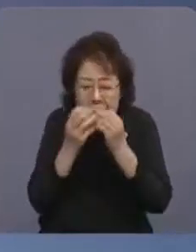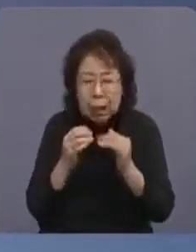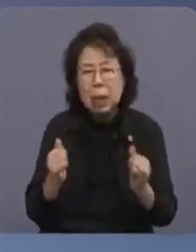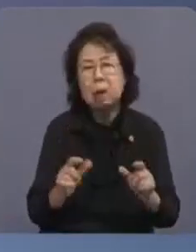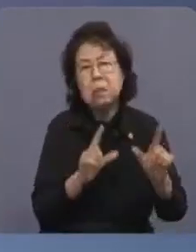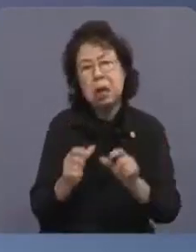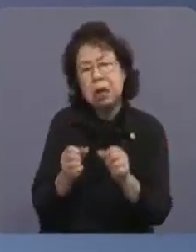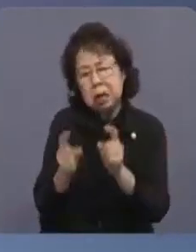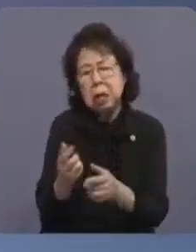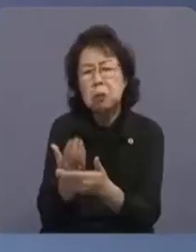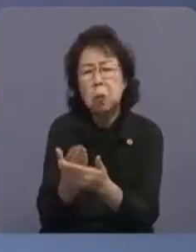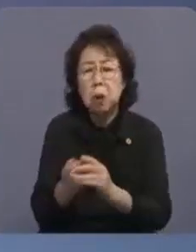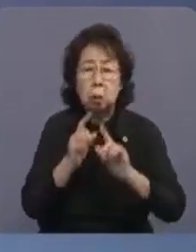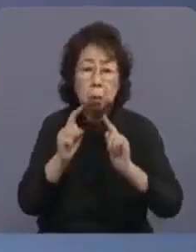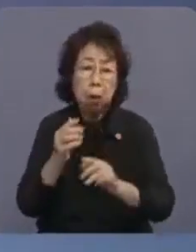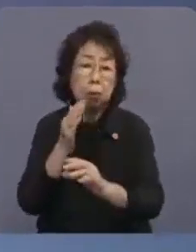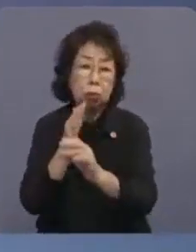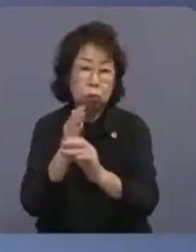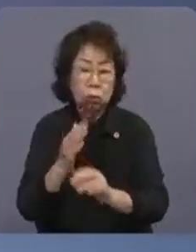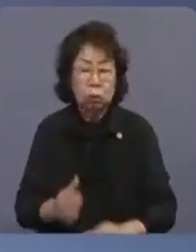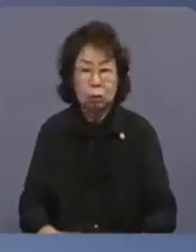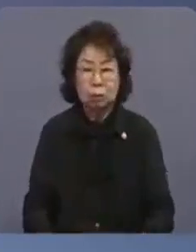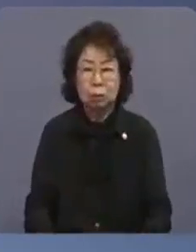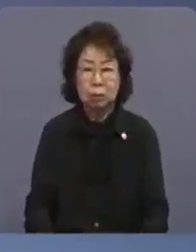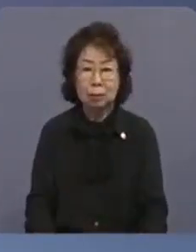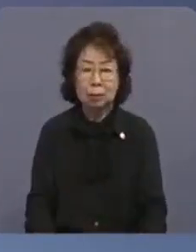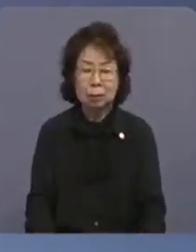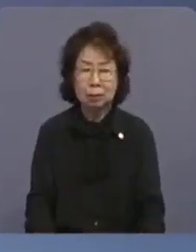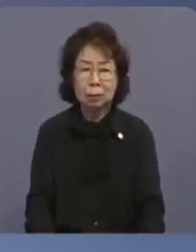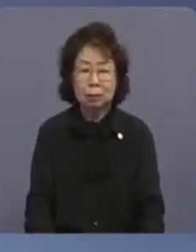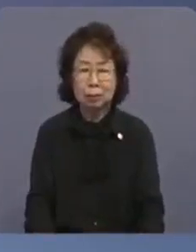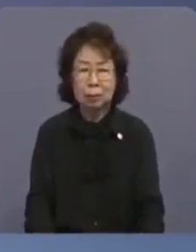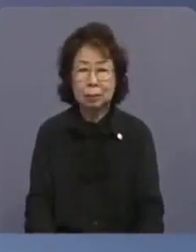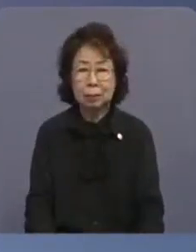살아갈 기회를 바란다고 말했습니다 보도의 이준석